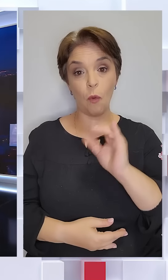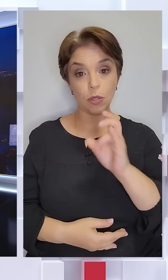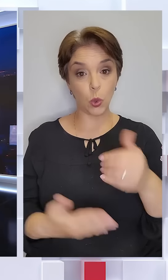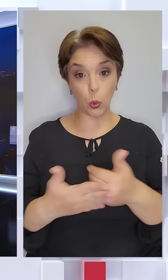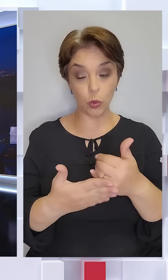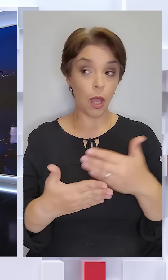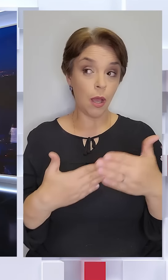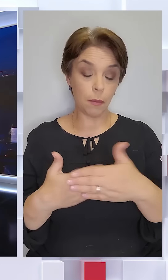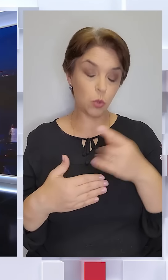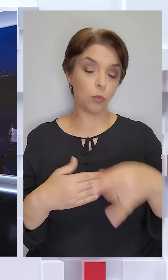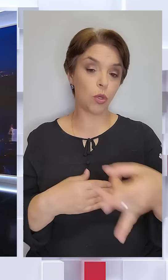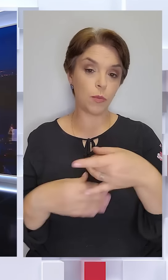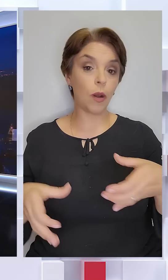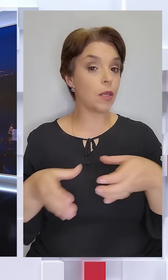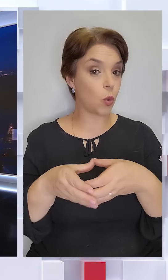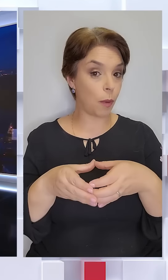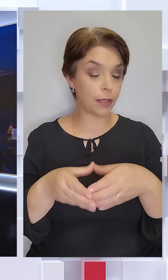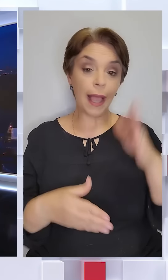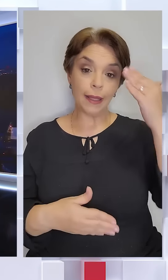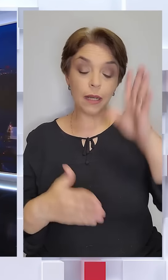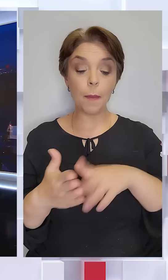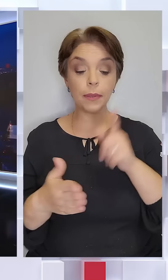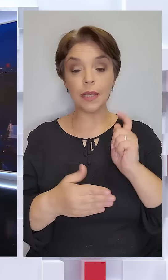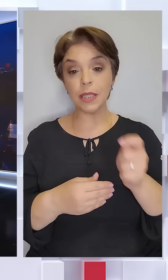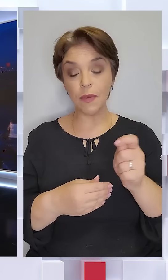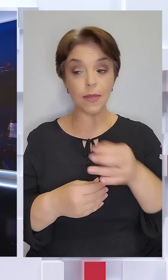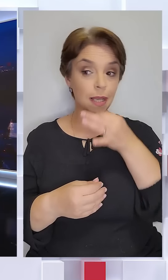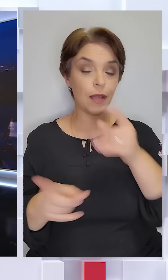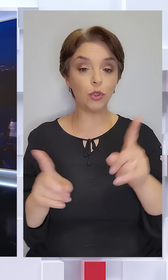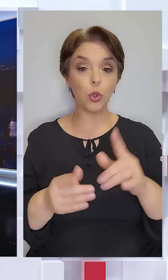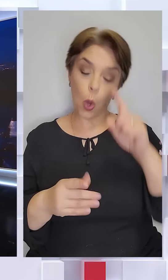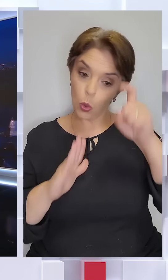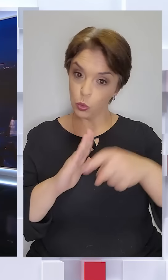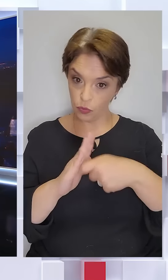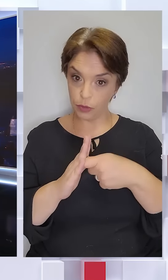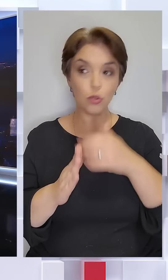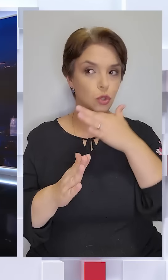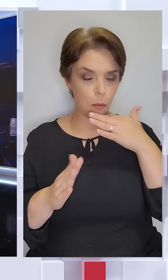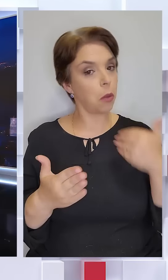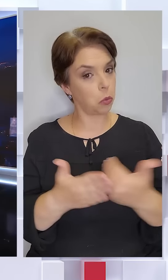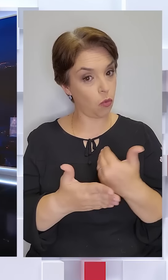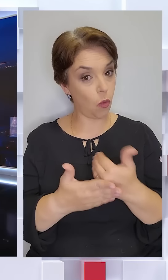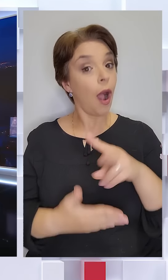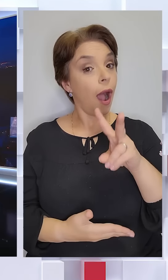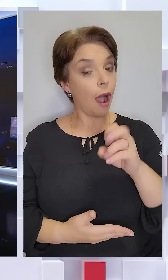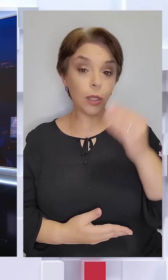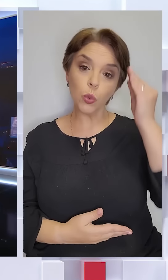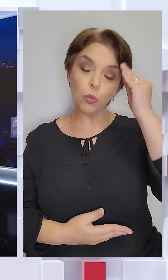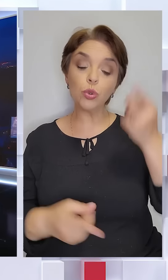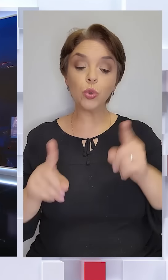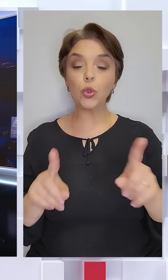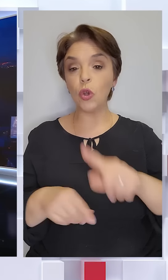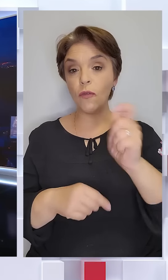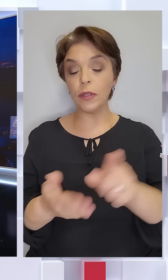News, близькому до республіканської партії. Трамп сказав, що довідався чимало нового, але думку щодо